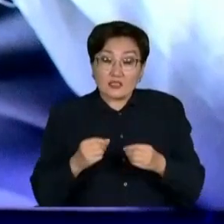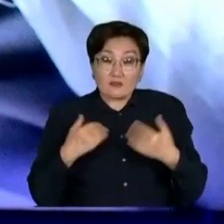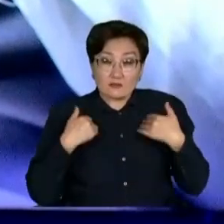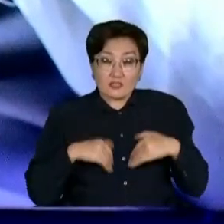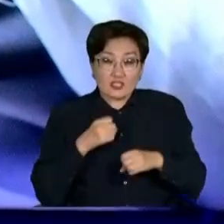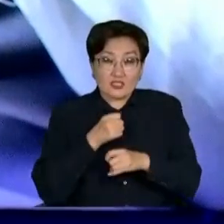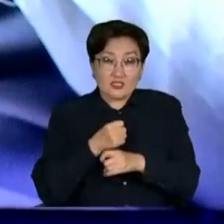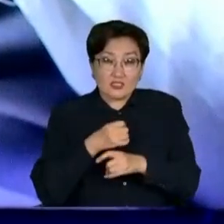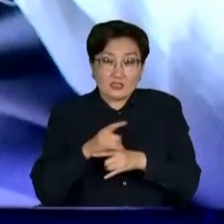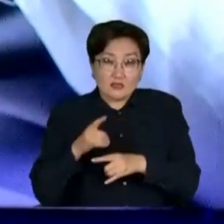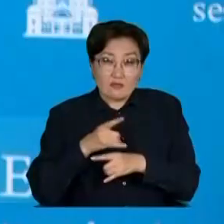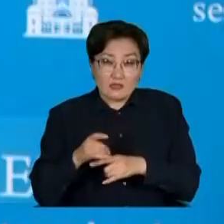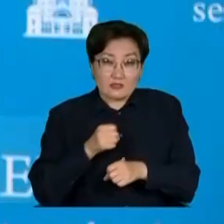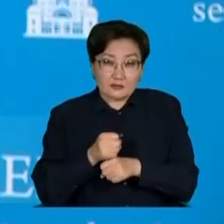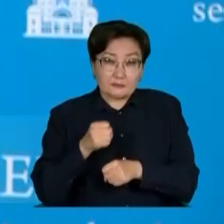физически издевались.